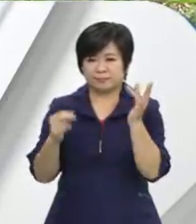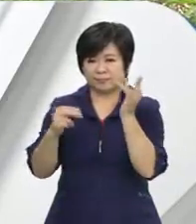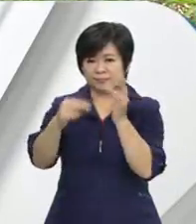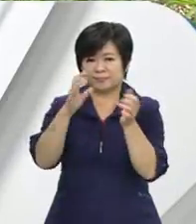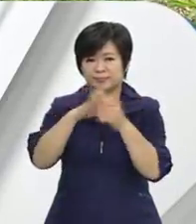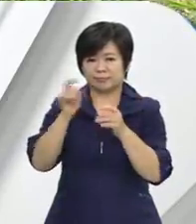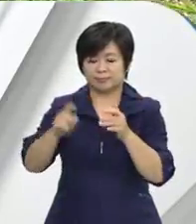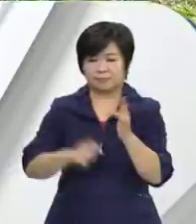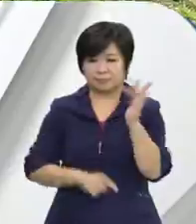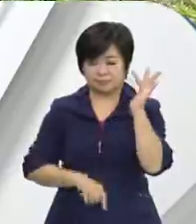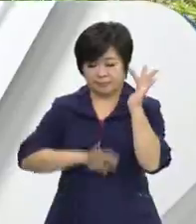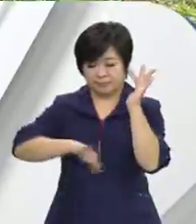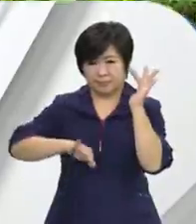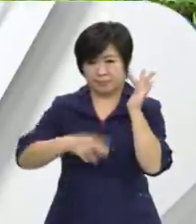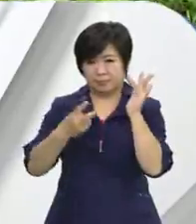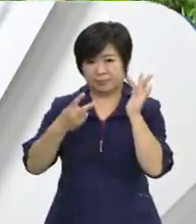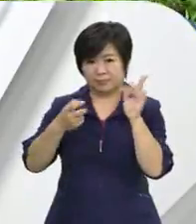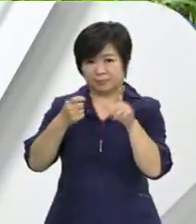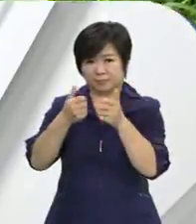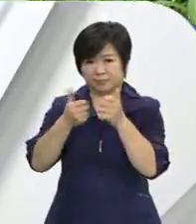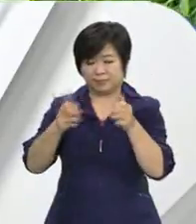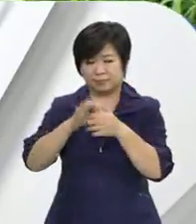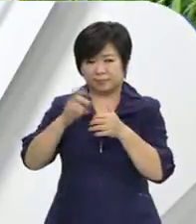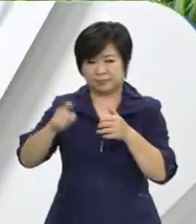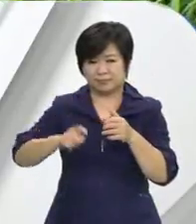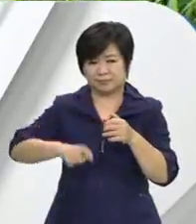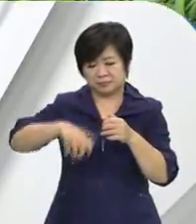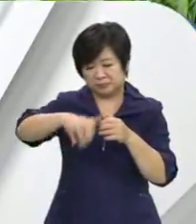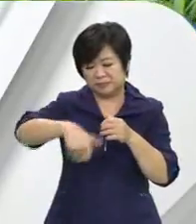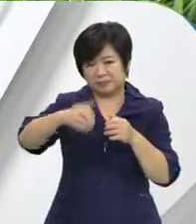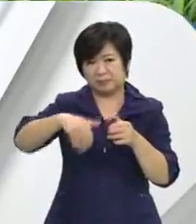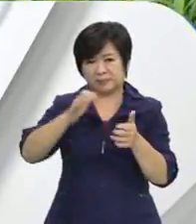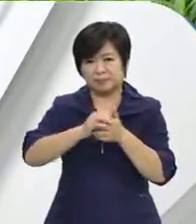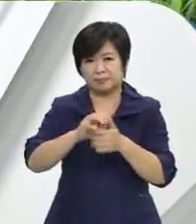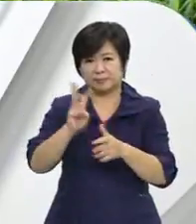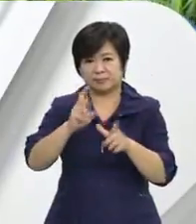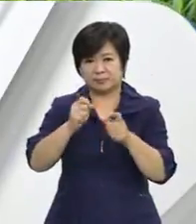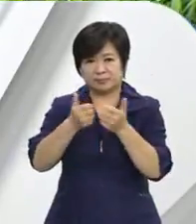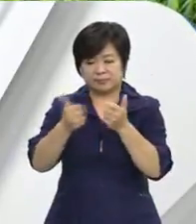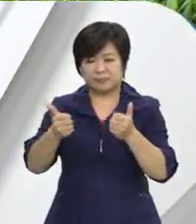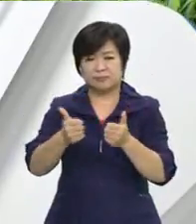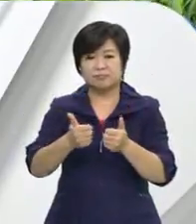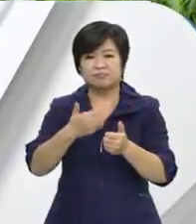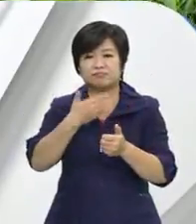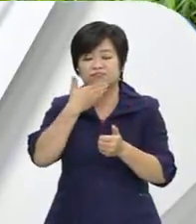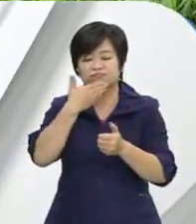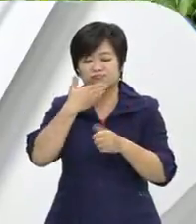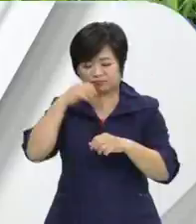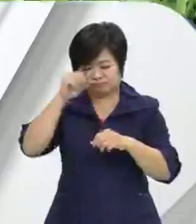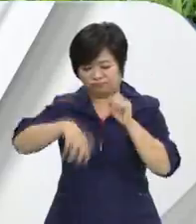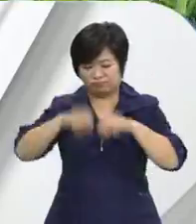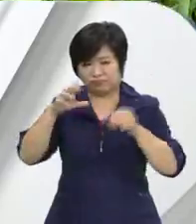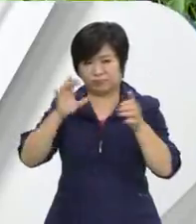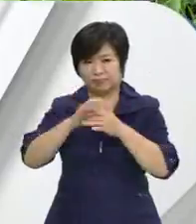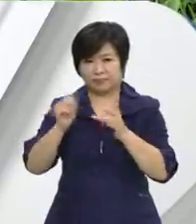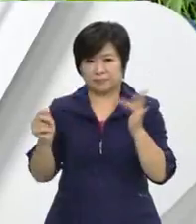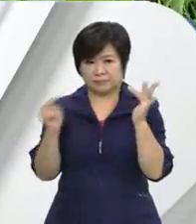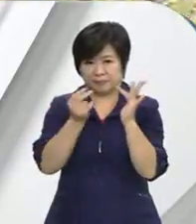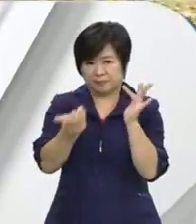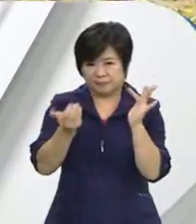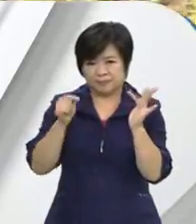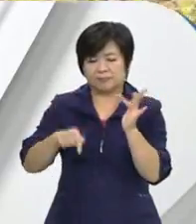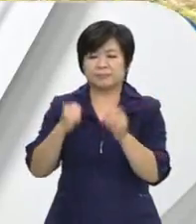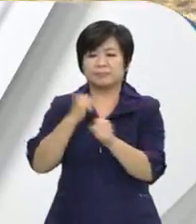工叉安层，我可以挑三十公分层面价位来落皮。也是当年我家的房前，我作为石